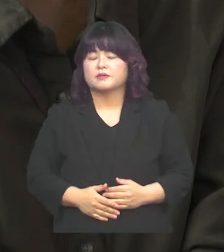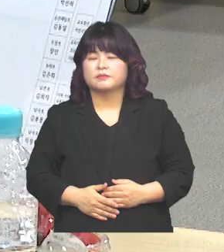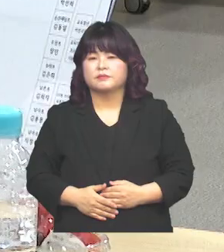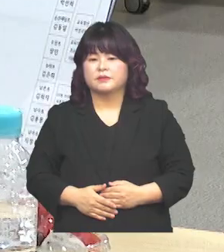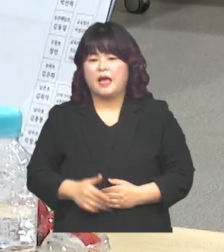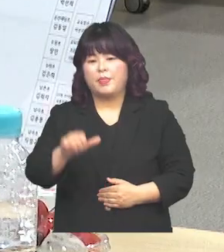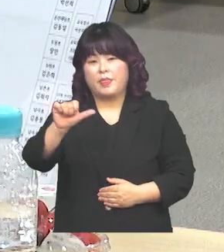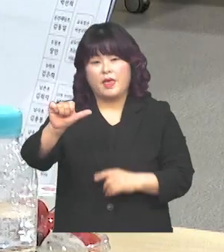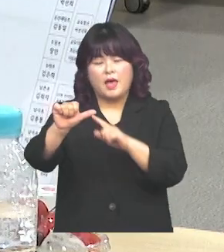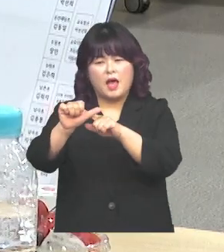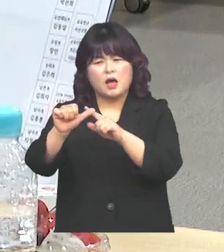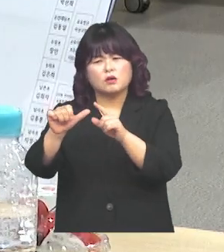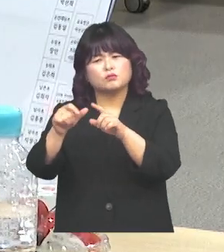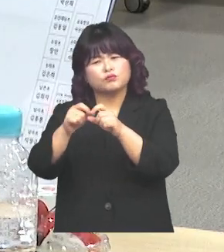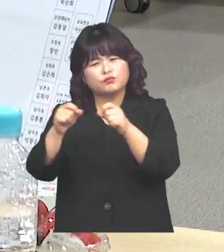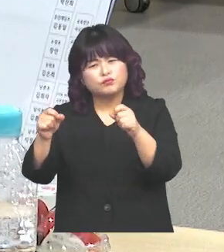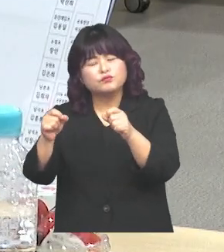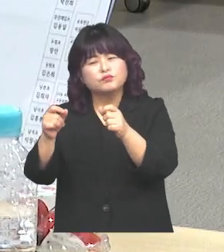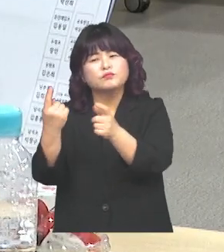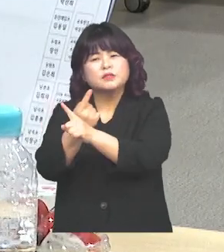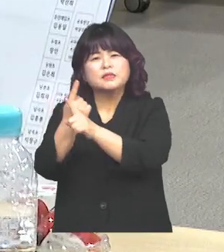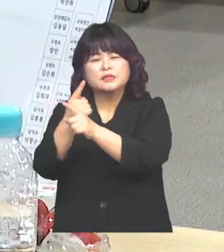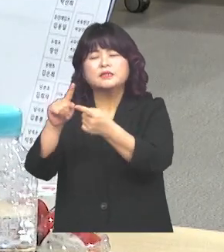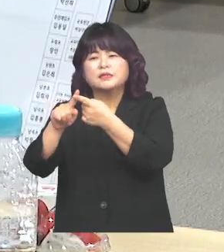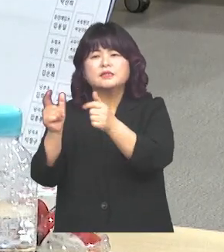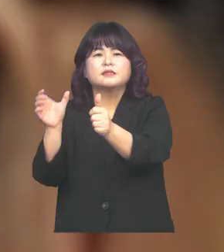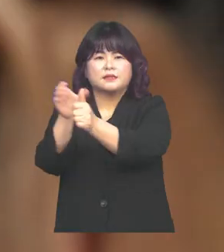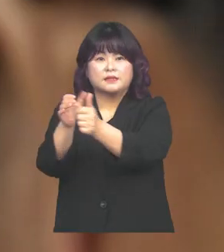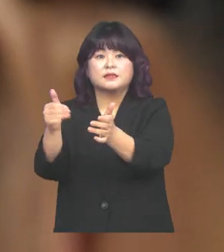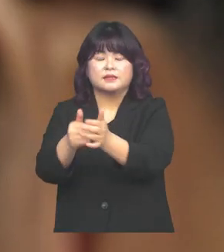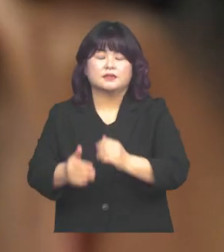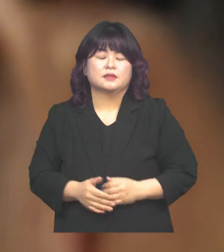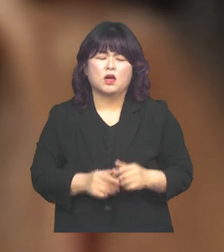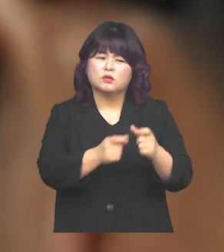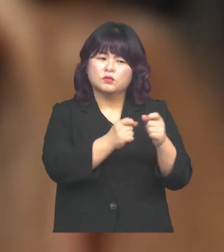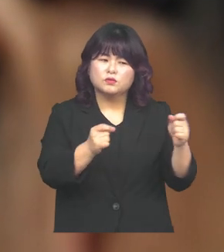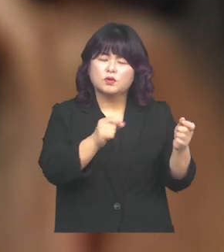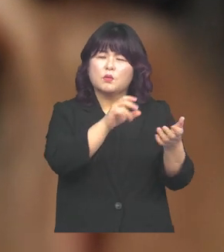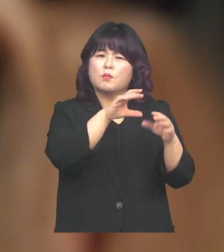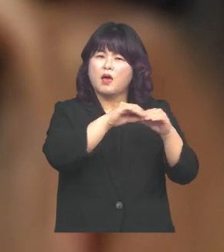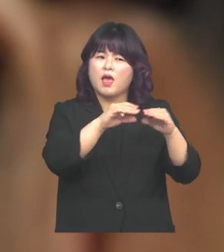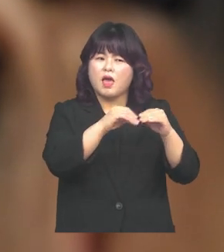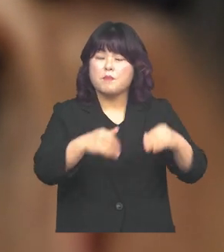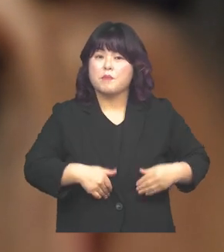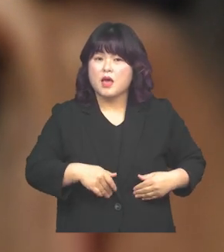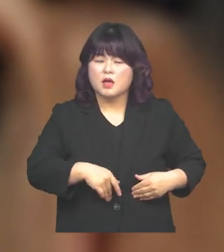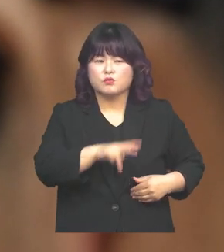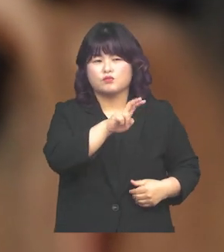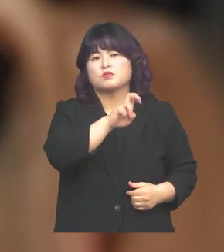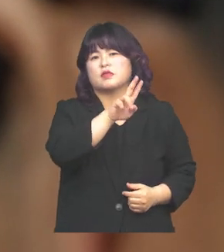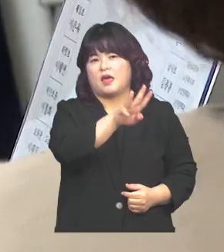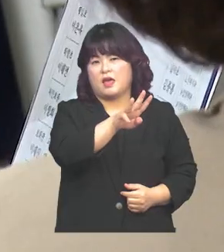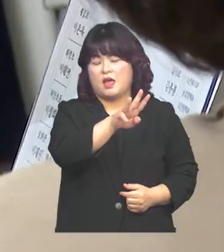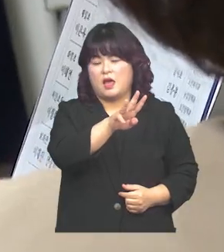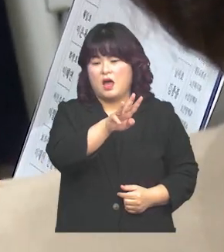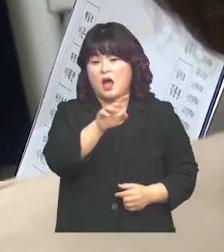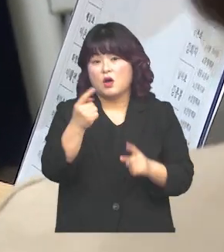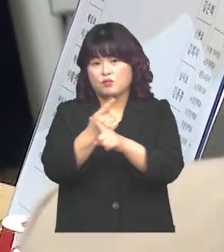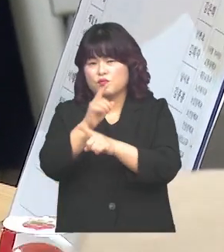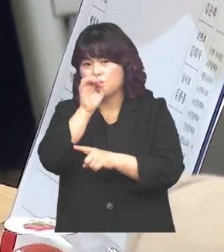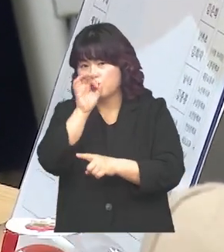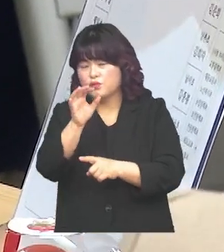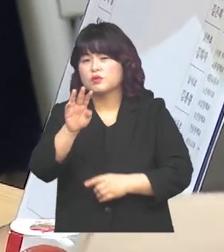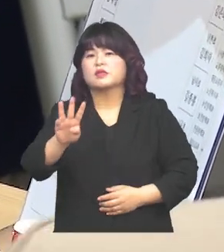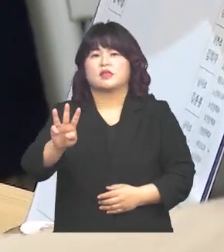마쳤고 5건은 개선 사업에 들어가겠다고 했습니다. 중장기 검토가 필요한 사항은 23건,